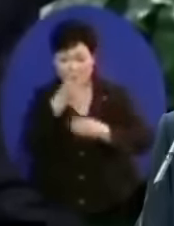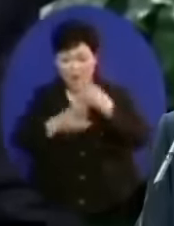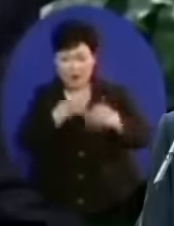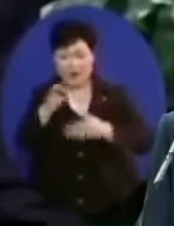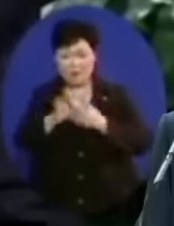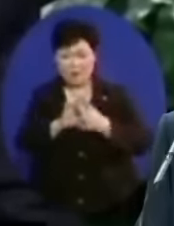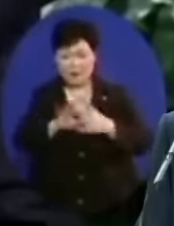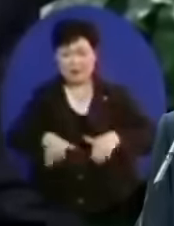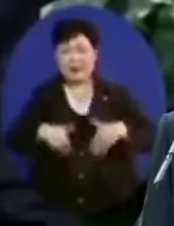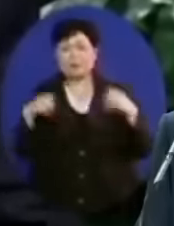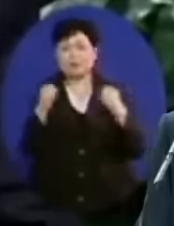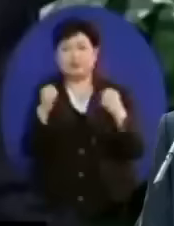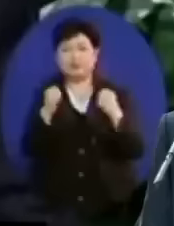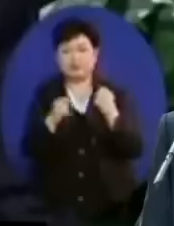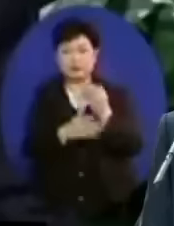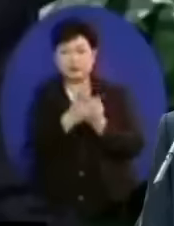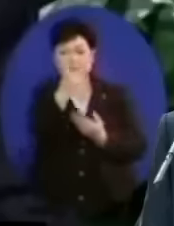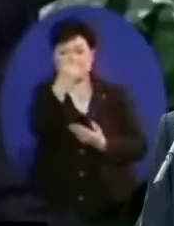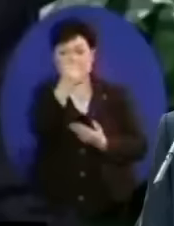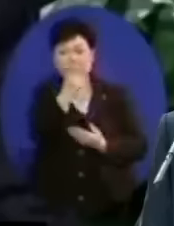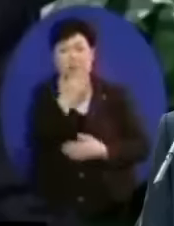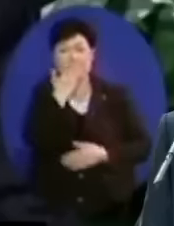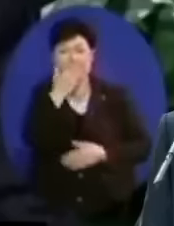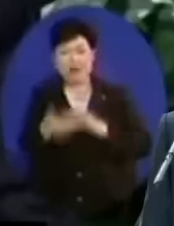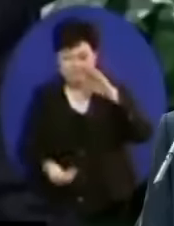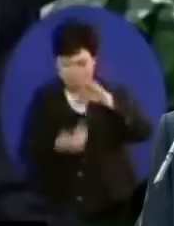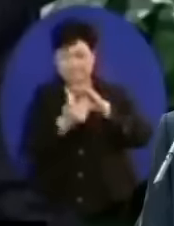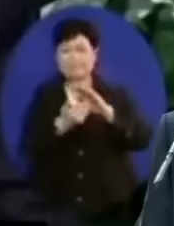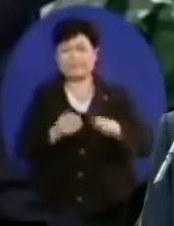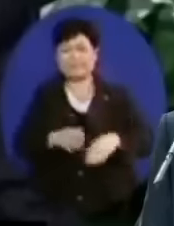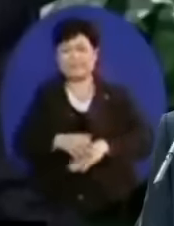남북 통일도 될 수 있습니다.